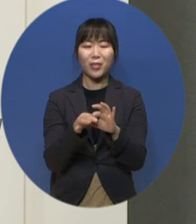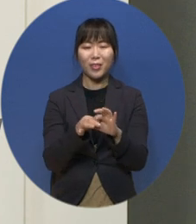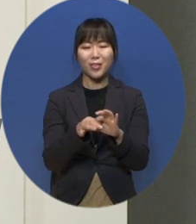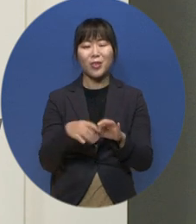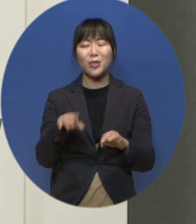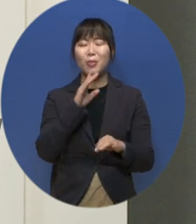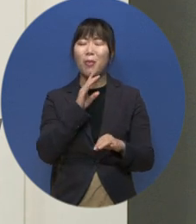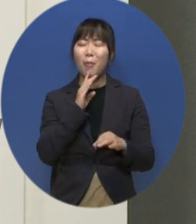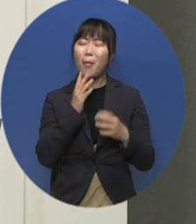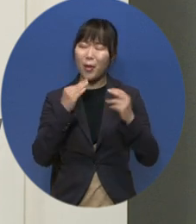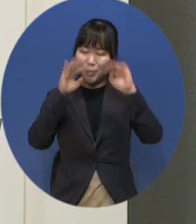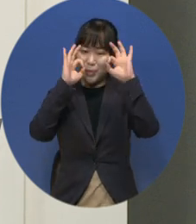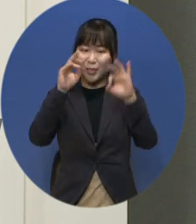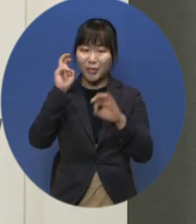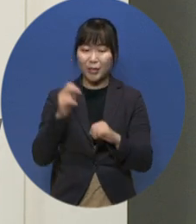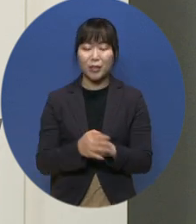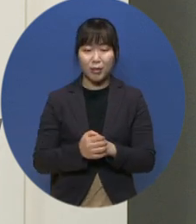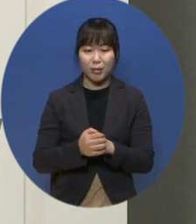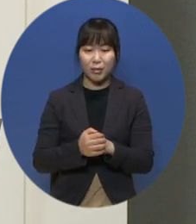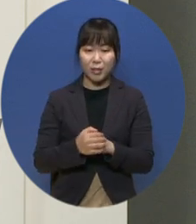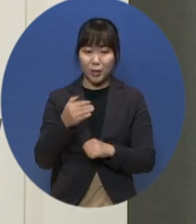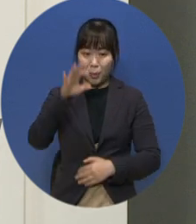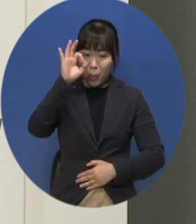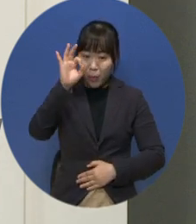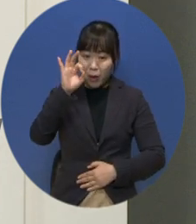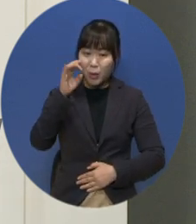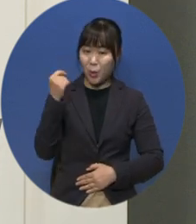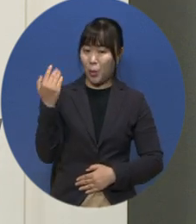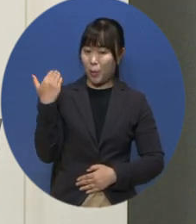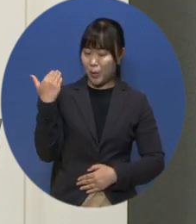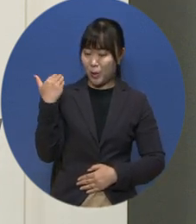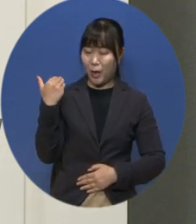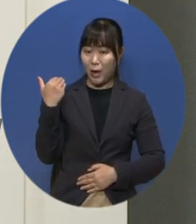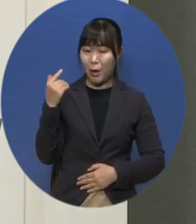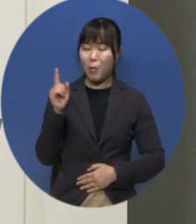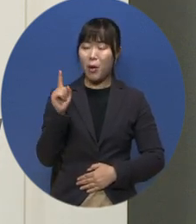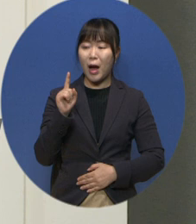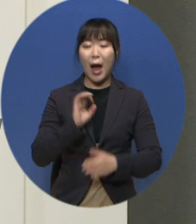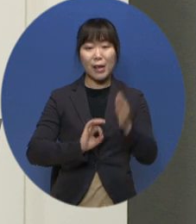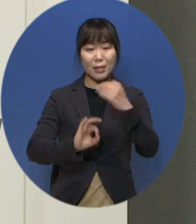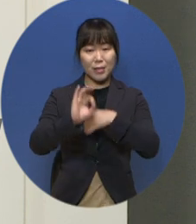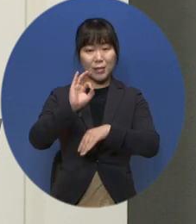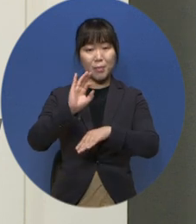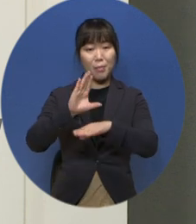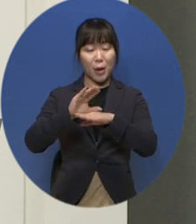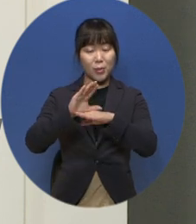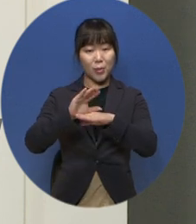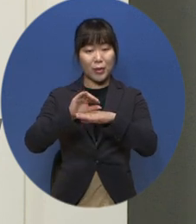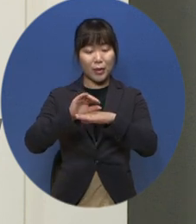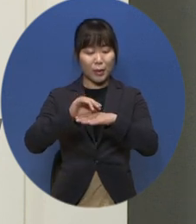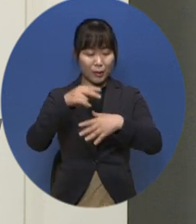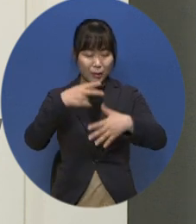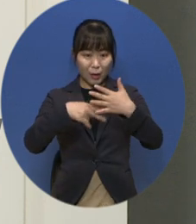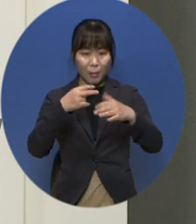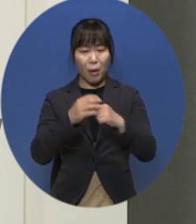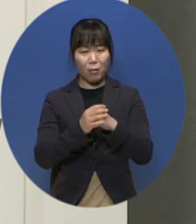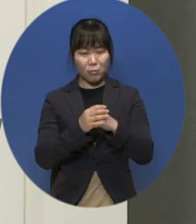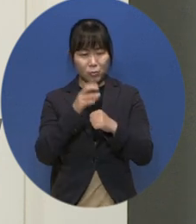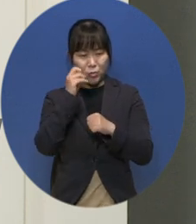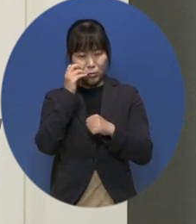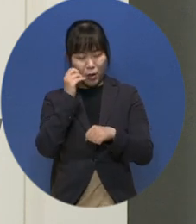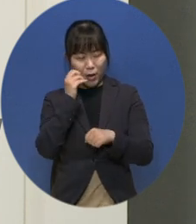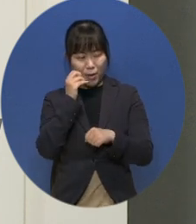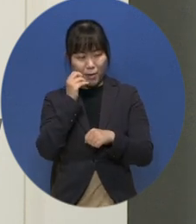말할 것도 없죠. 근데 가만히 보니까 그 얼마 전에 모 방송 아침 드라마에 수상한